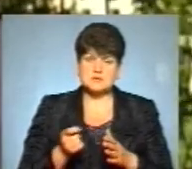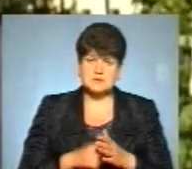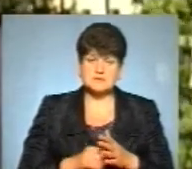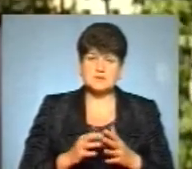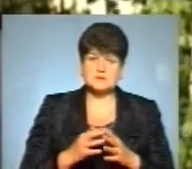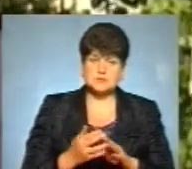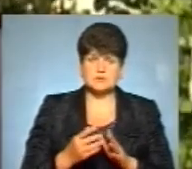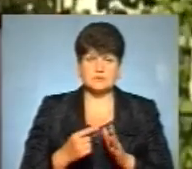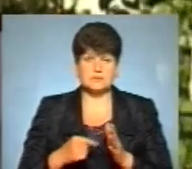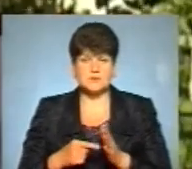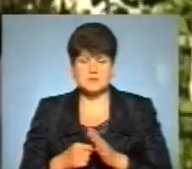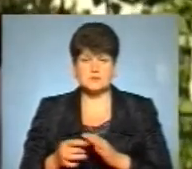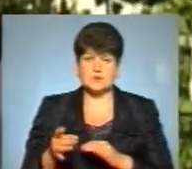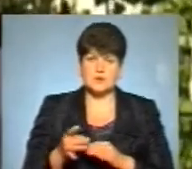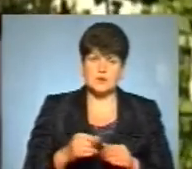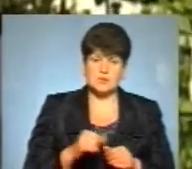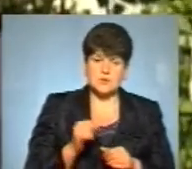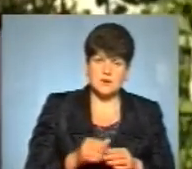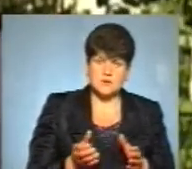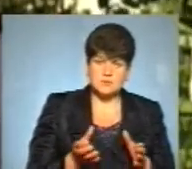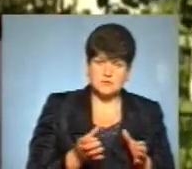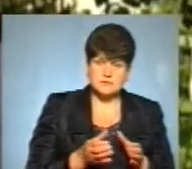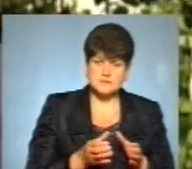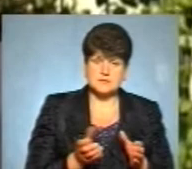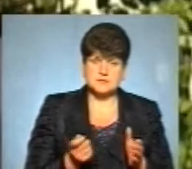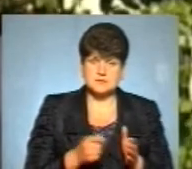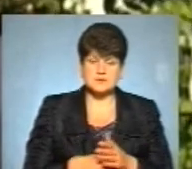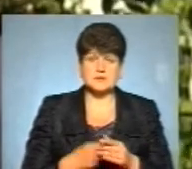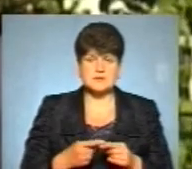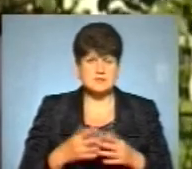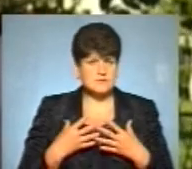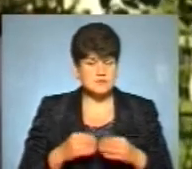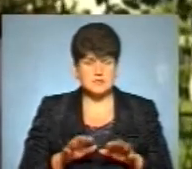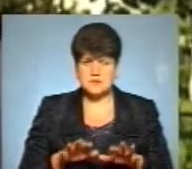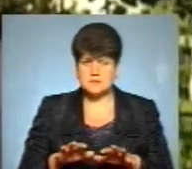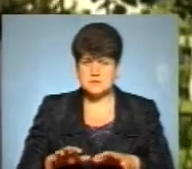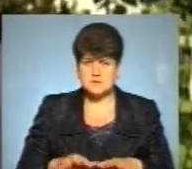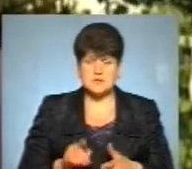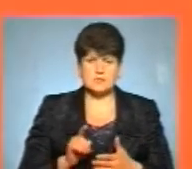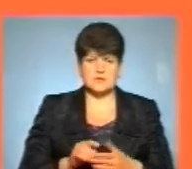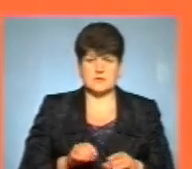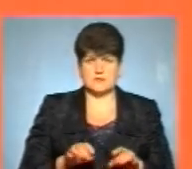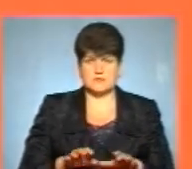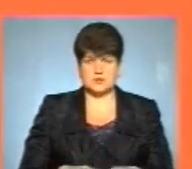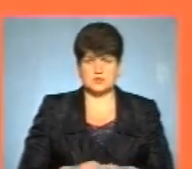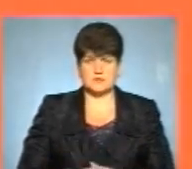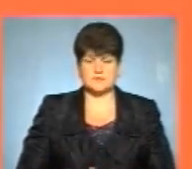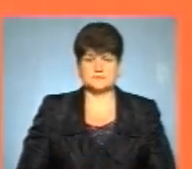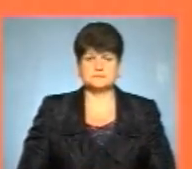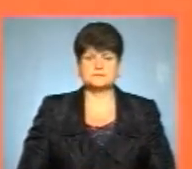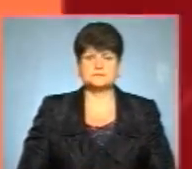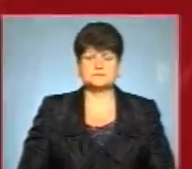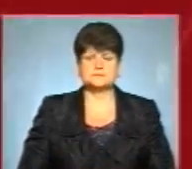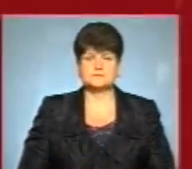пункт окремо, район окремо або іншими речами, і це вже на місцях повинні вирішувати.